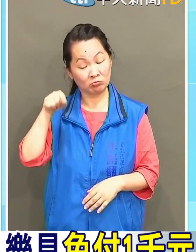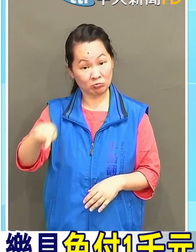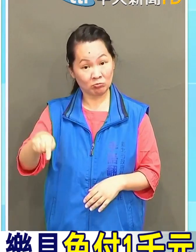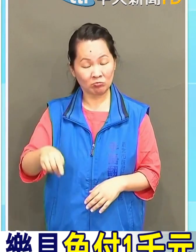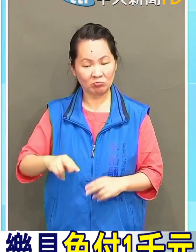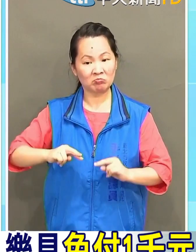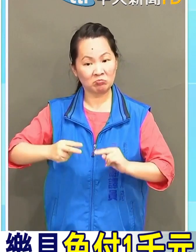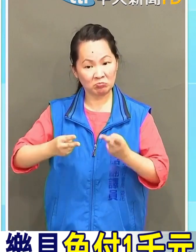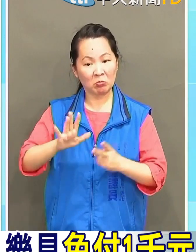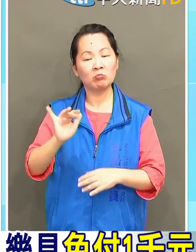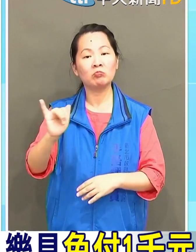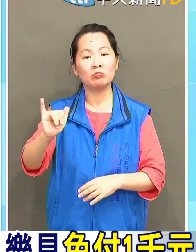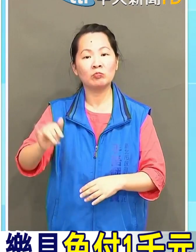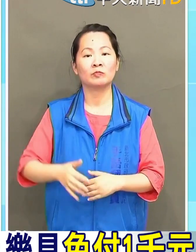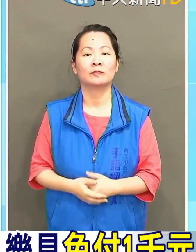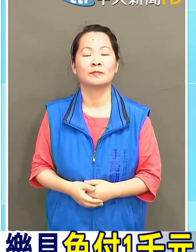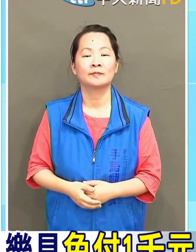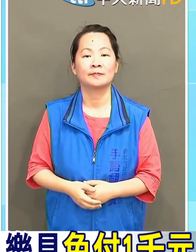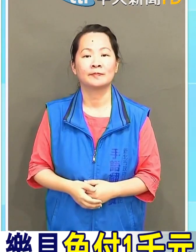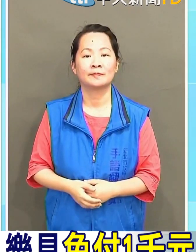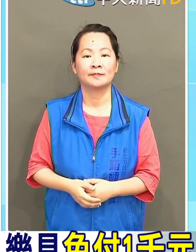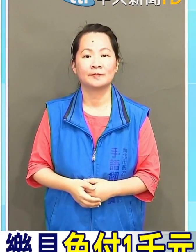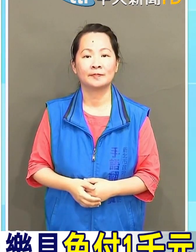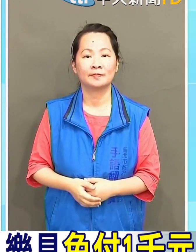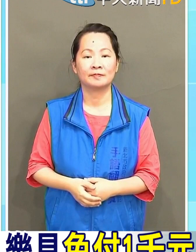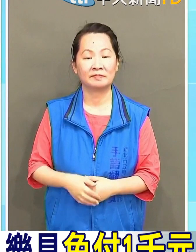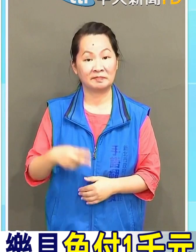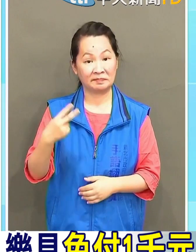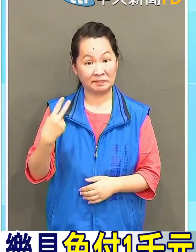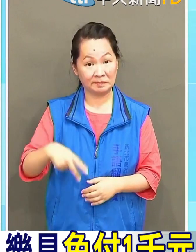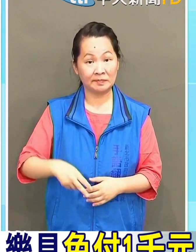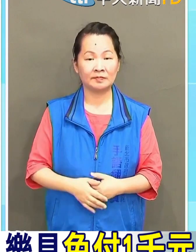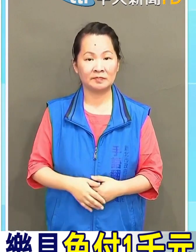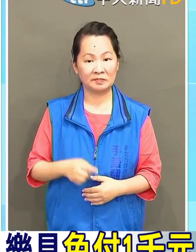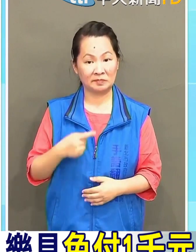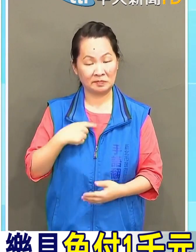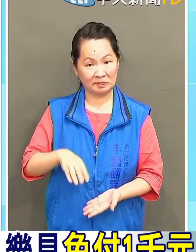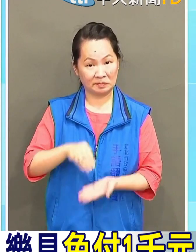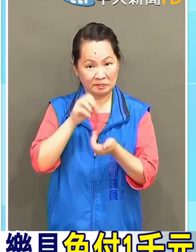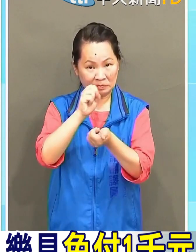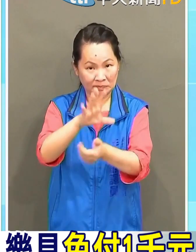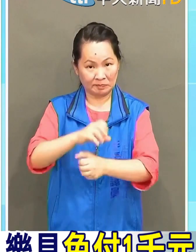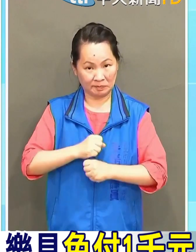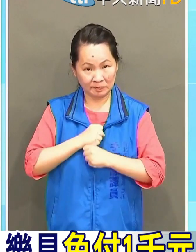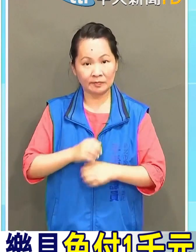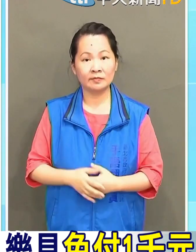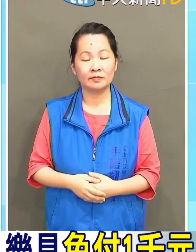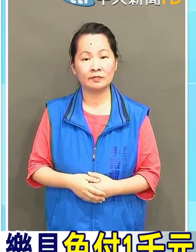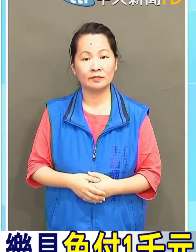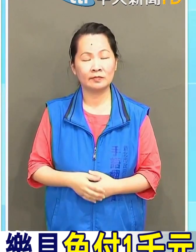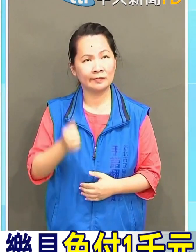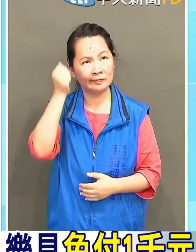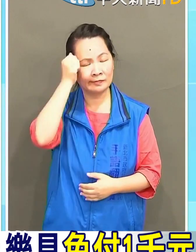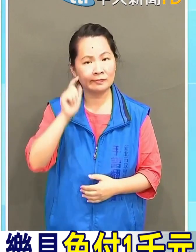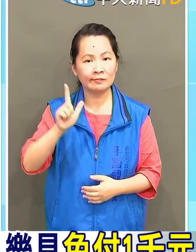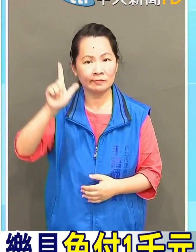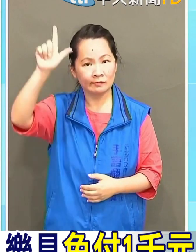变，总是有一个好的结果。不过我还是在这里提醒，记得上次